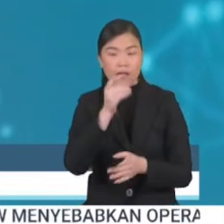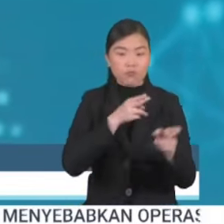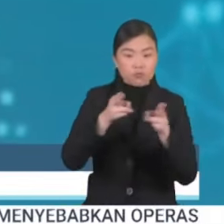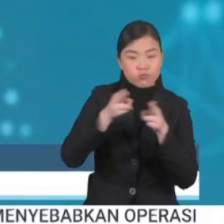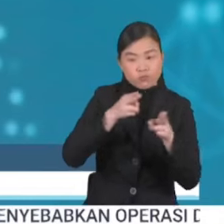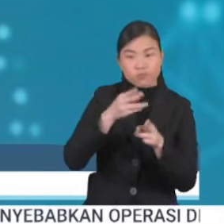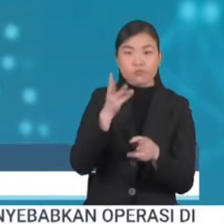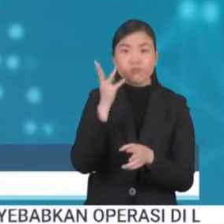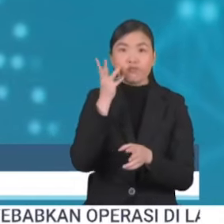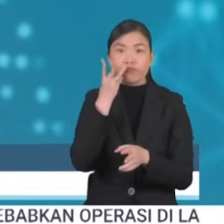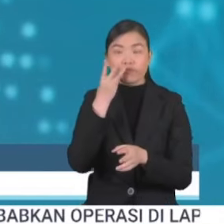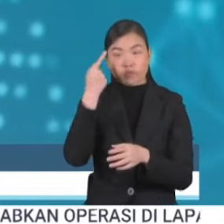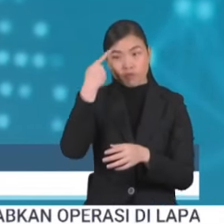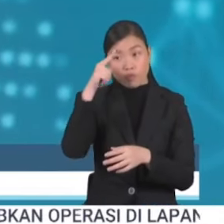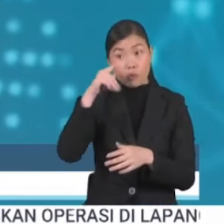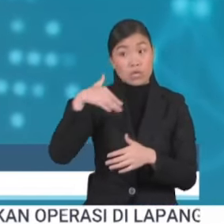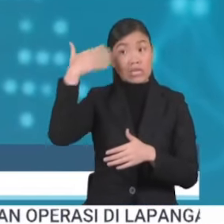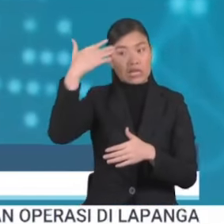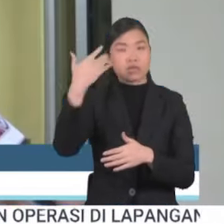bagi musim seterusnya.